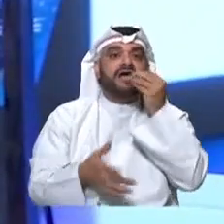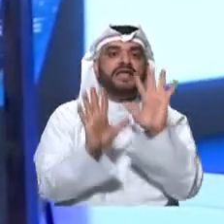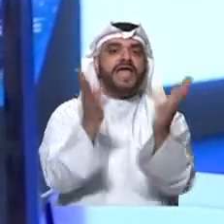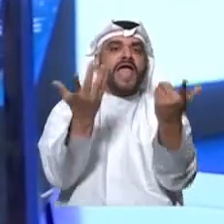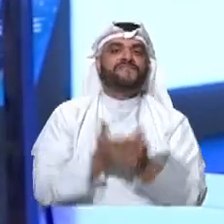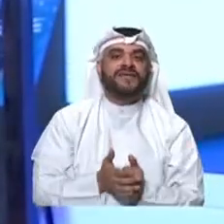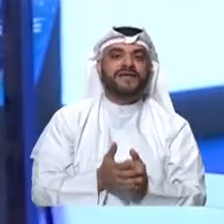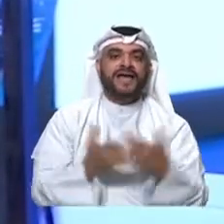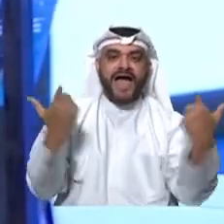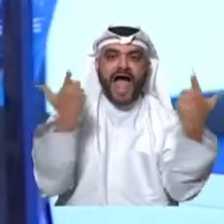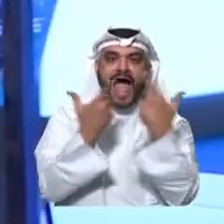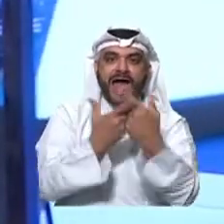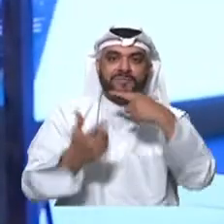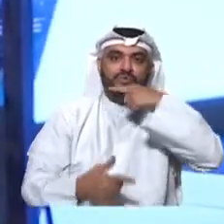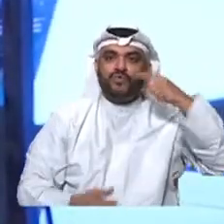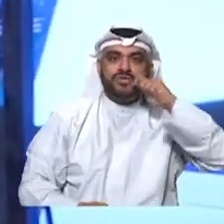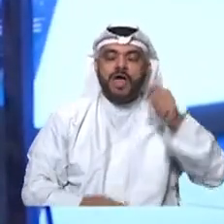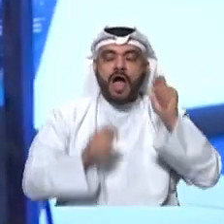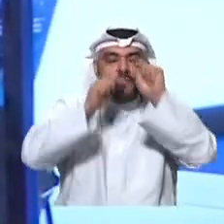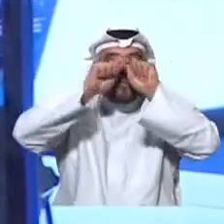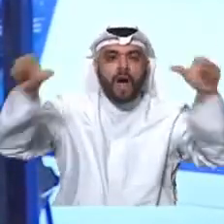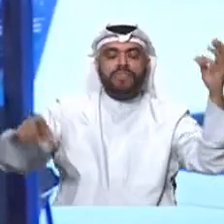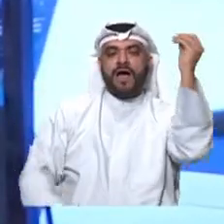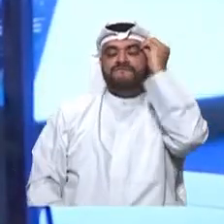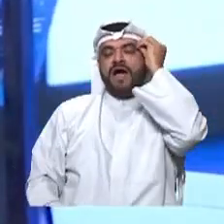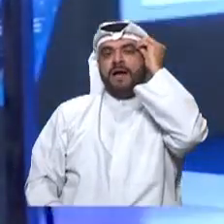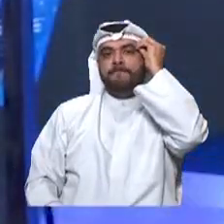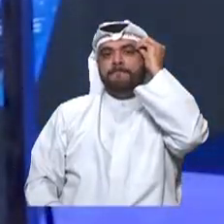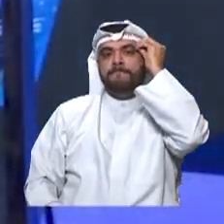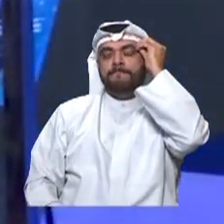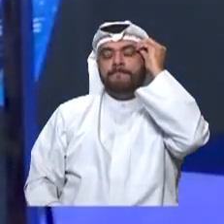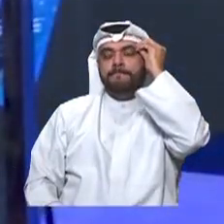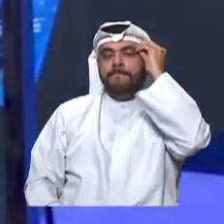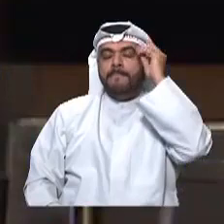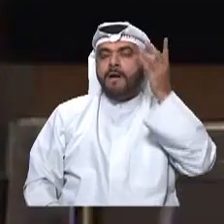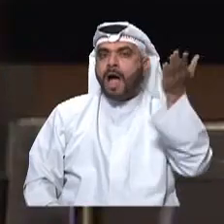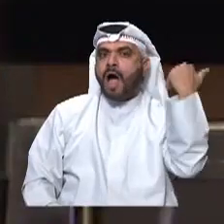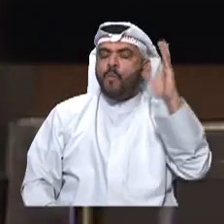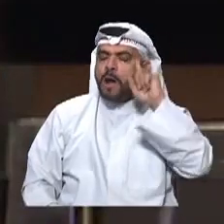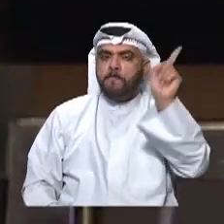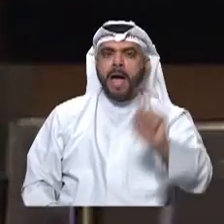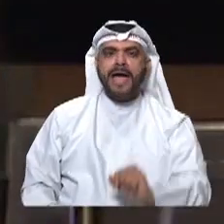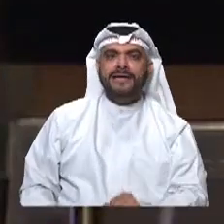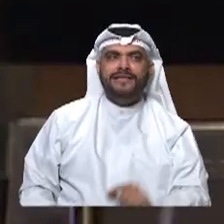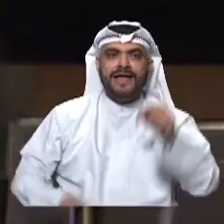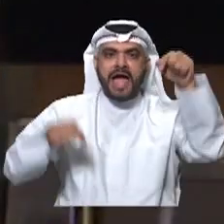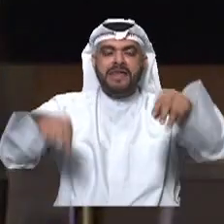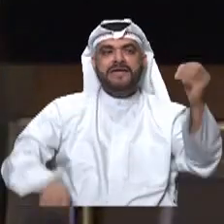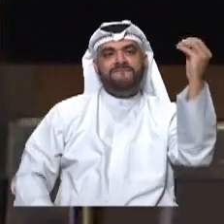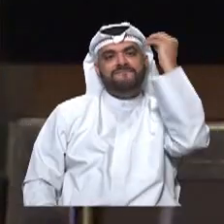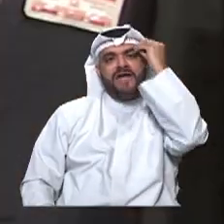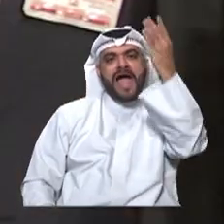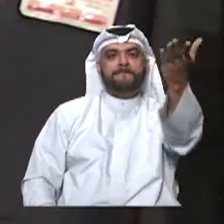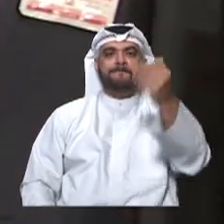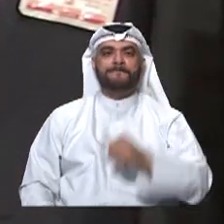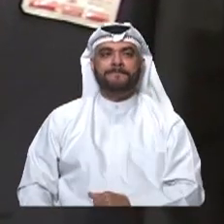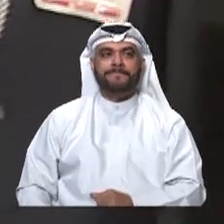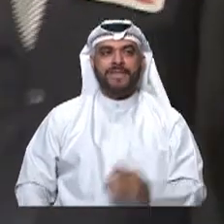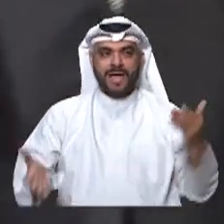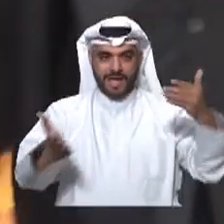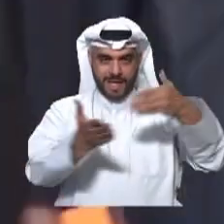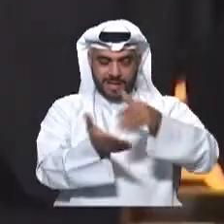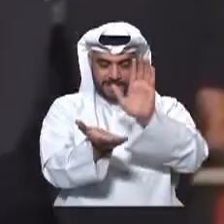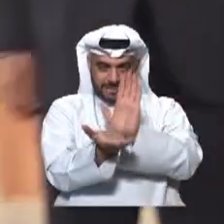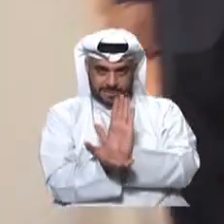لازم ناخذها بعين الاعتبار، أن نخفف اعتمادنا على النفط. هذا وقد شهد المؤتمر تكريم المصرفي